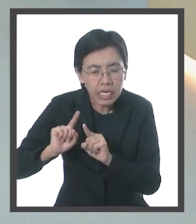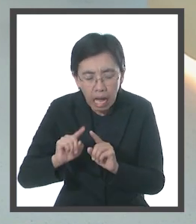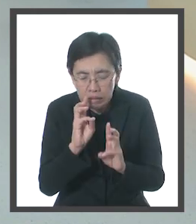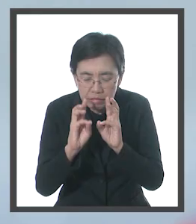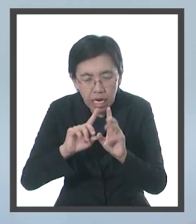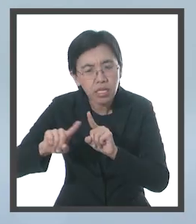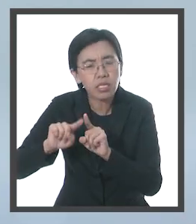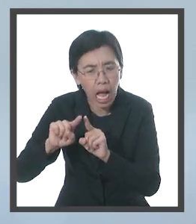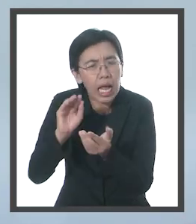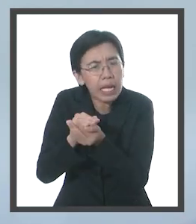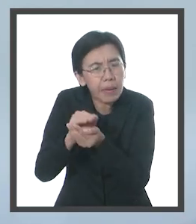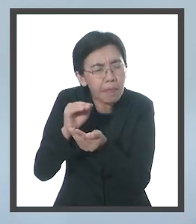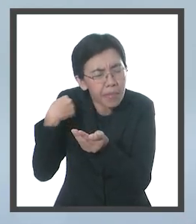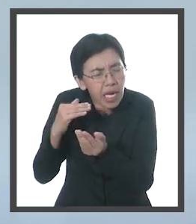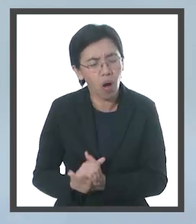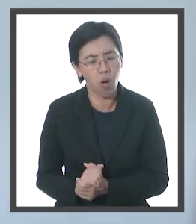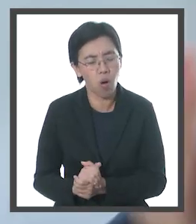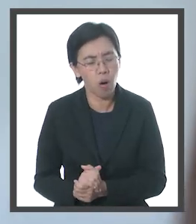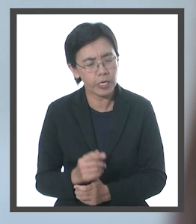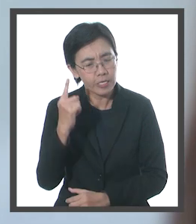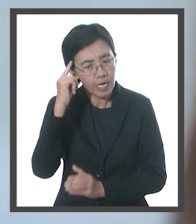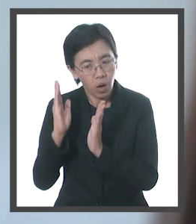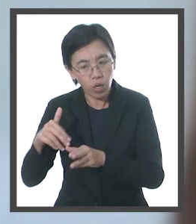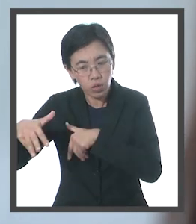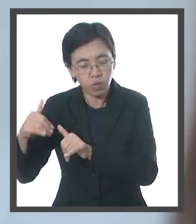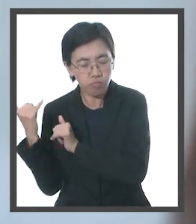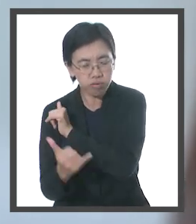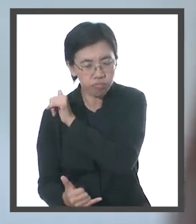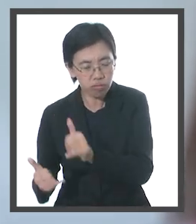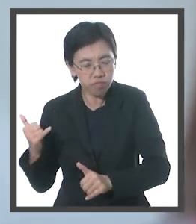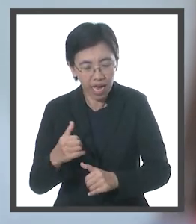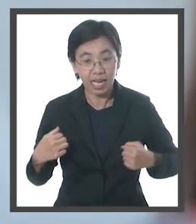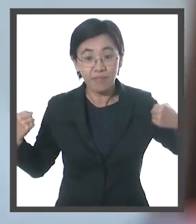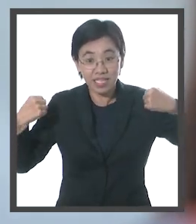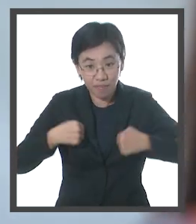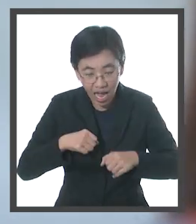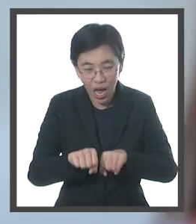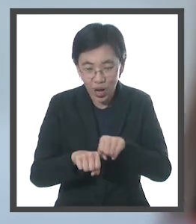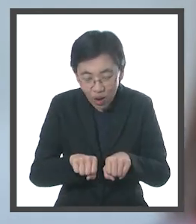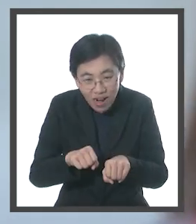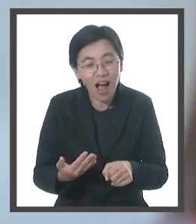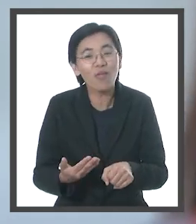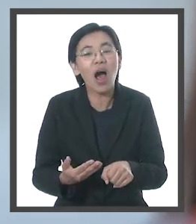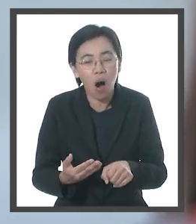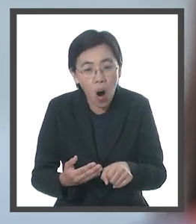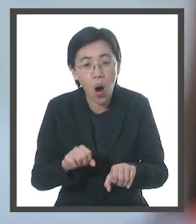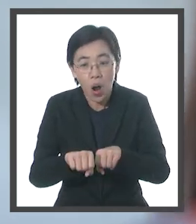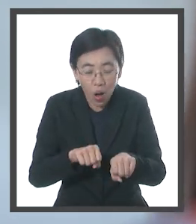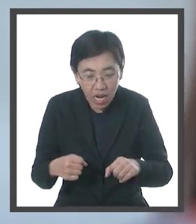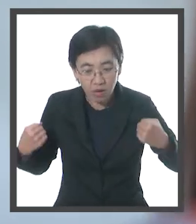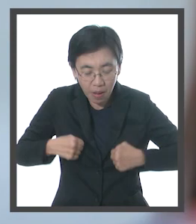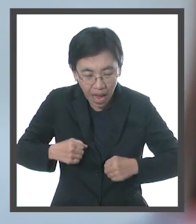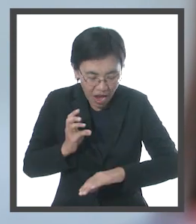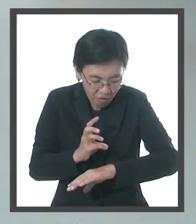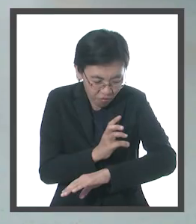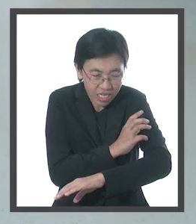เยอะมากจนสุดท้ายเราพบว่าทุกคนที่เข้ามาจำนวนมากเนี่ยครับพร้อมเสื้อผ้ารองเท้าทุกอย่างเนี่ยมาพร้อมฝุ่นละ